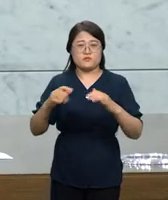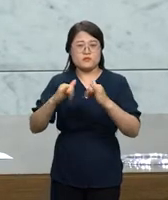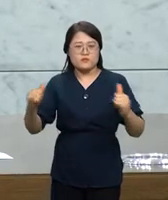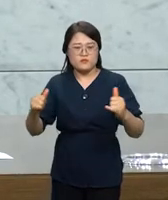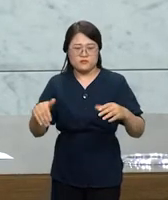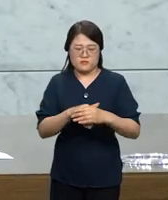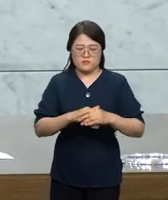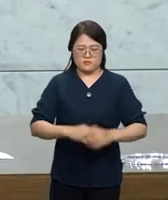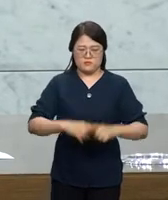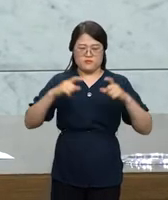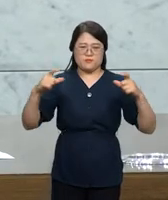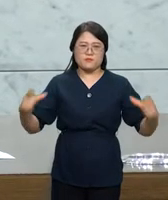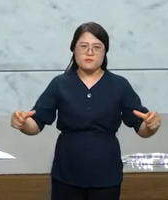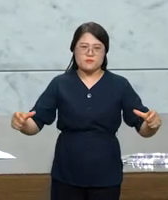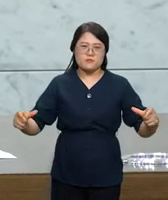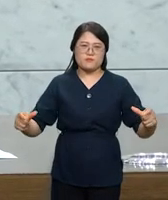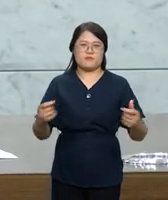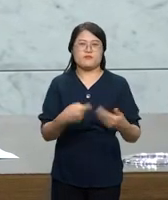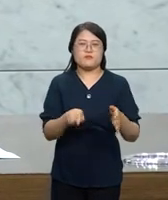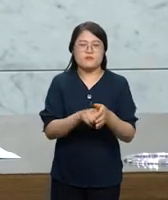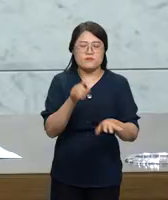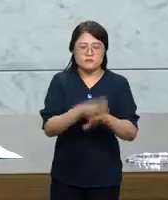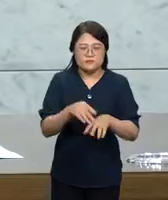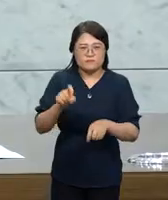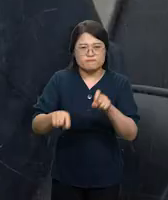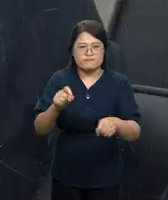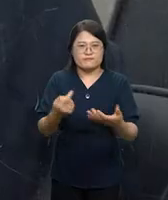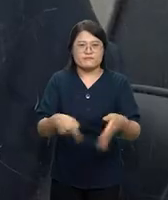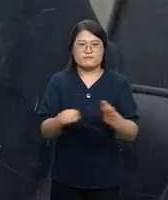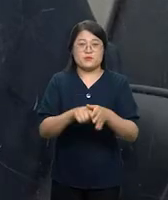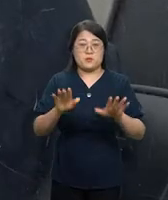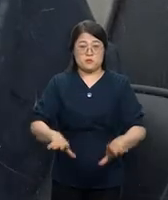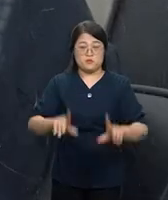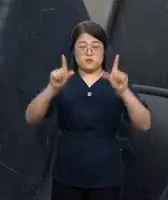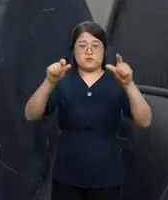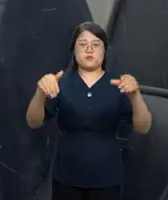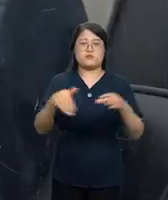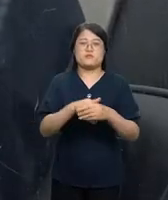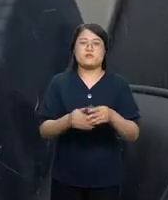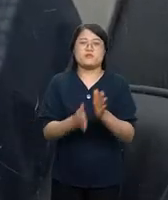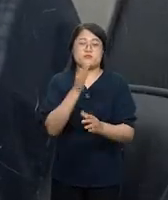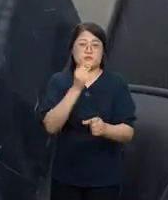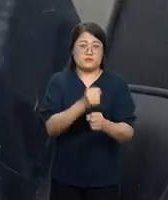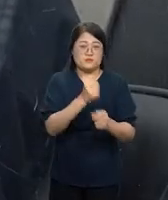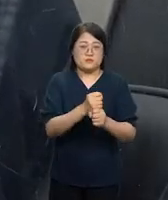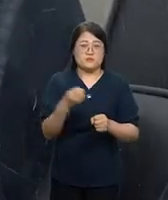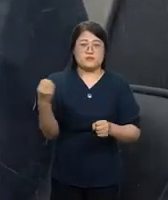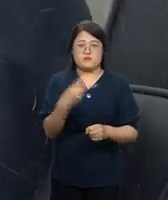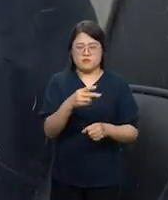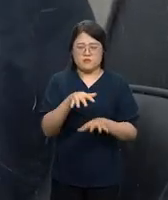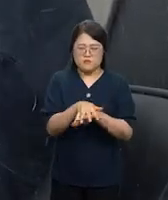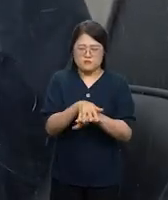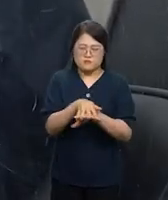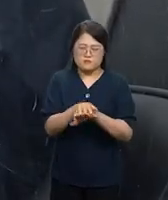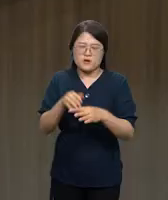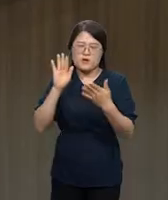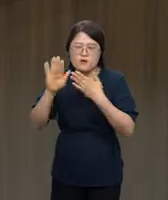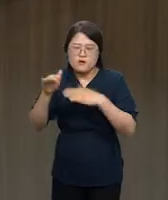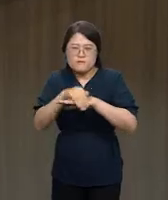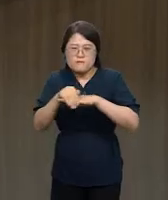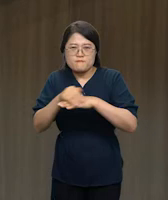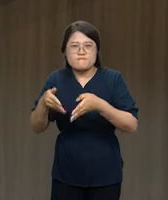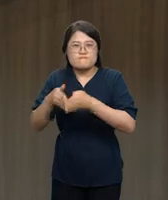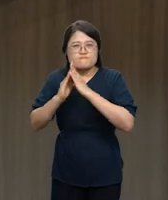삶 확산이라는 정책 비전 실현을 위해 2021년 문화도시 조성사업 공모 및 체계적인